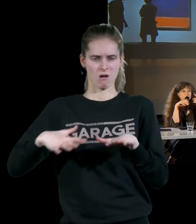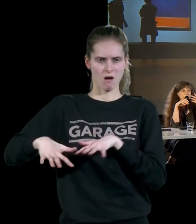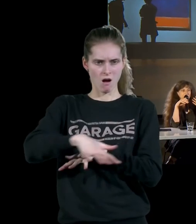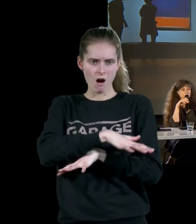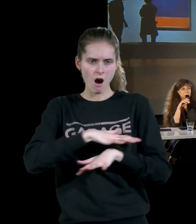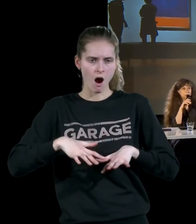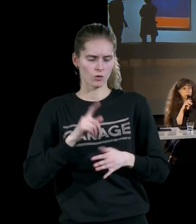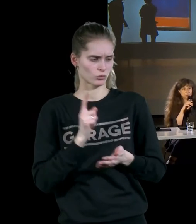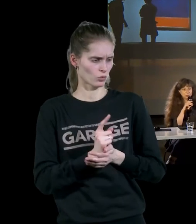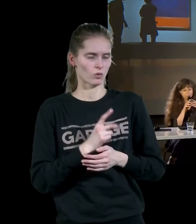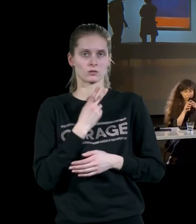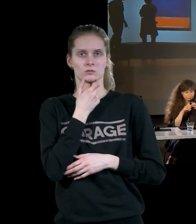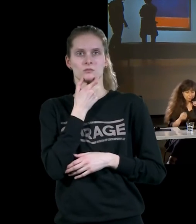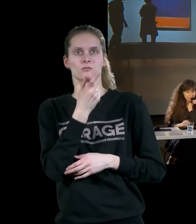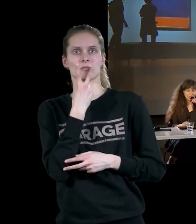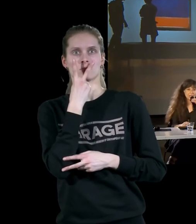один человек, а что ее смотрит